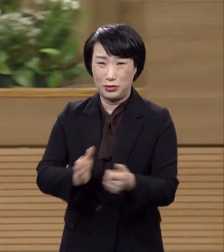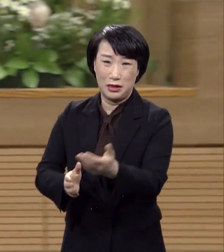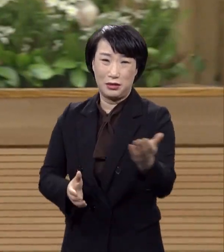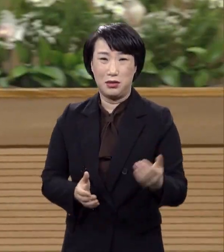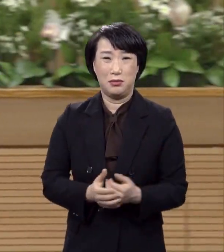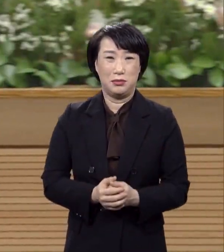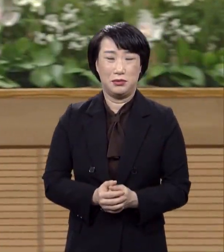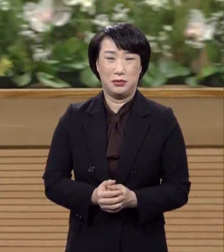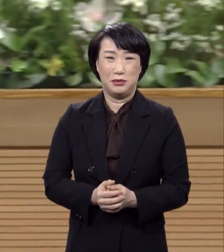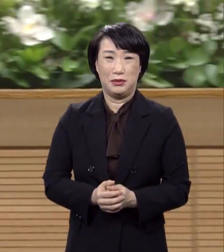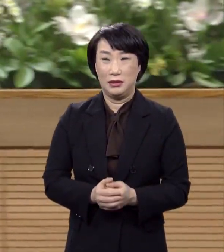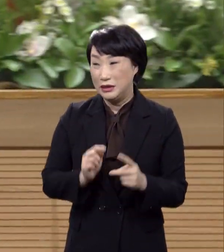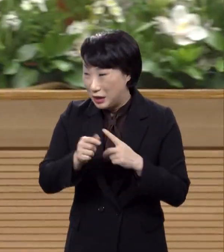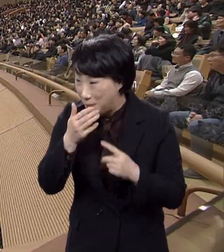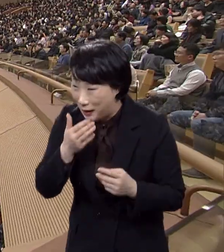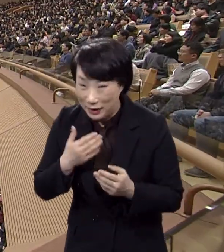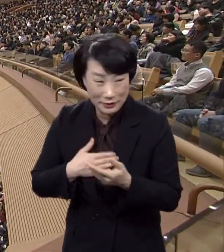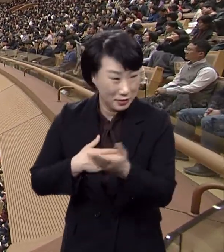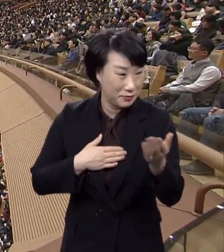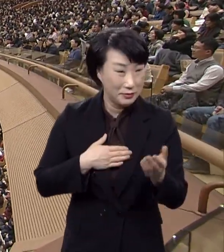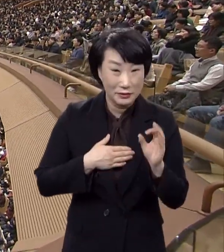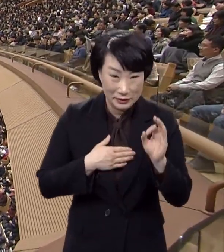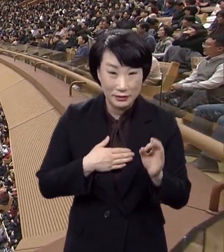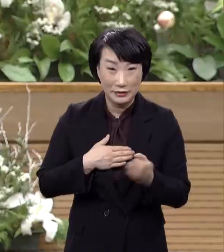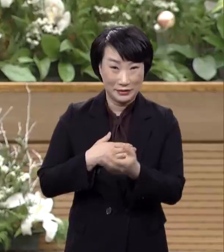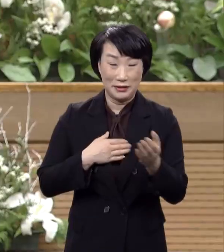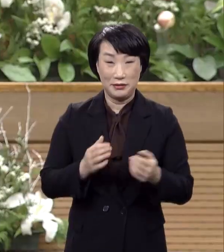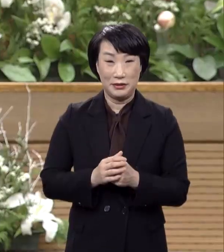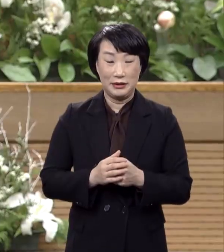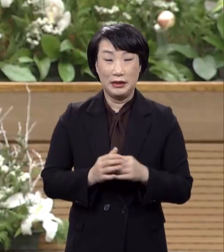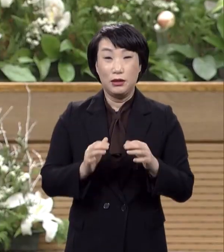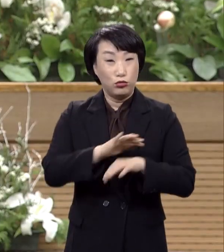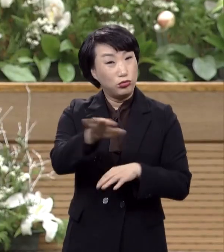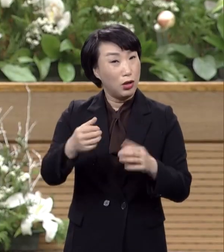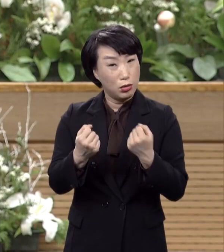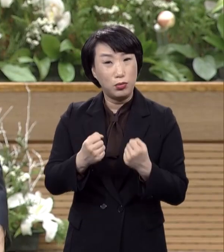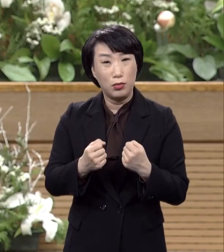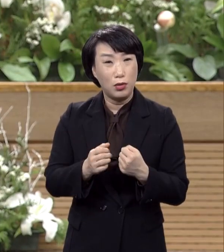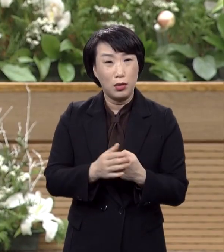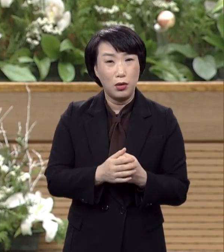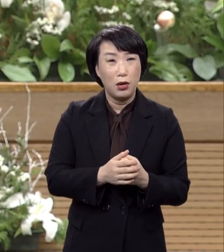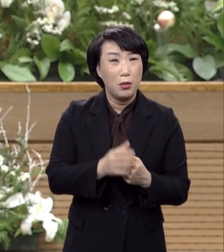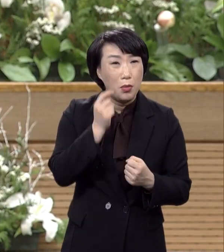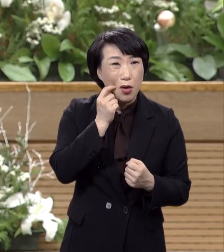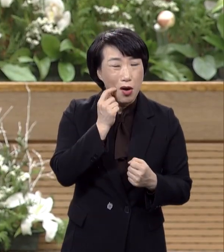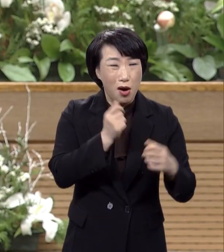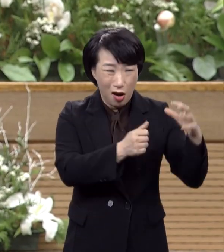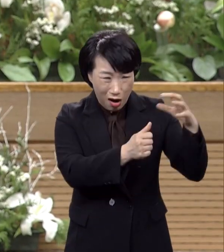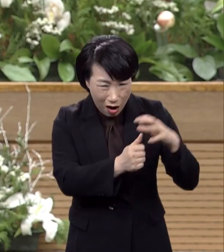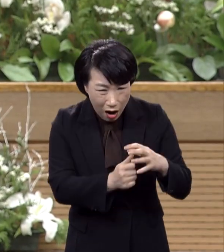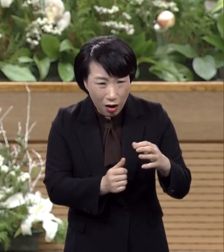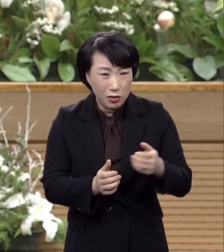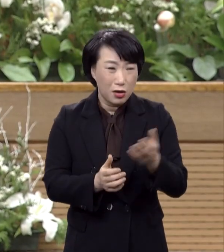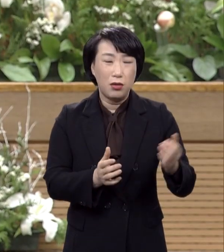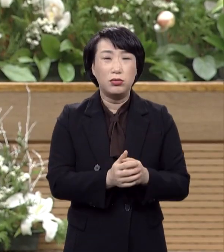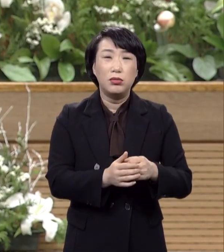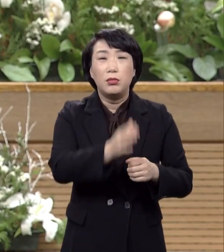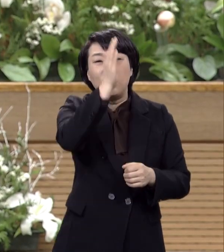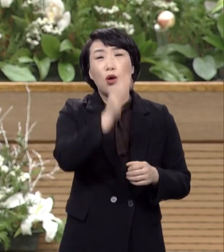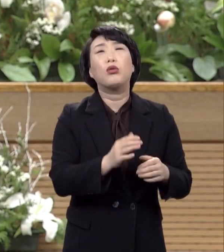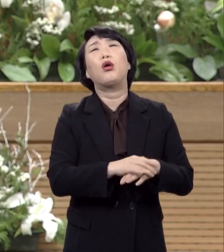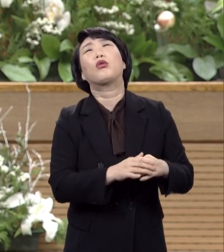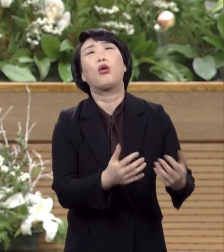거 이해가 됩니까? 우리 힘으로 할 수 없는 의학적으로 죽어야 질병을 누가